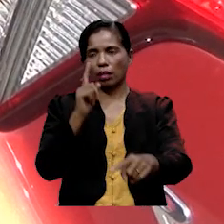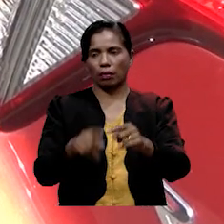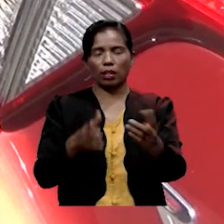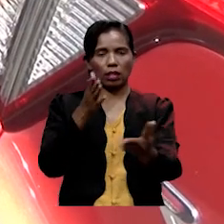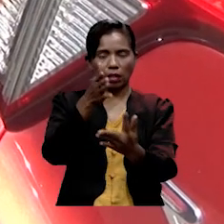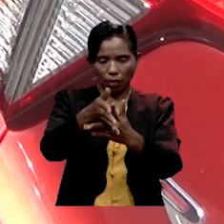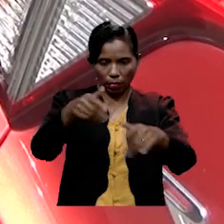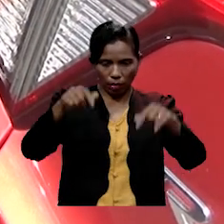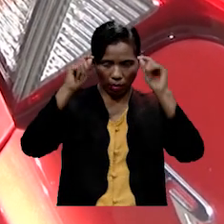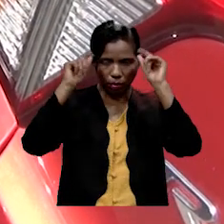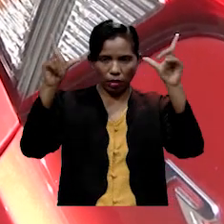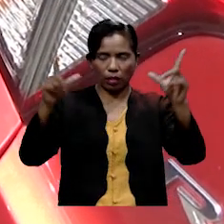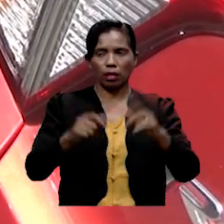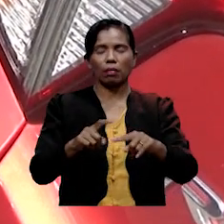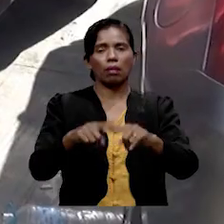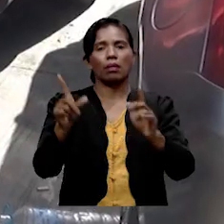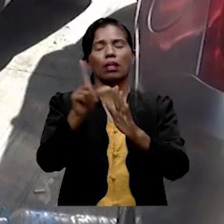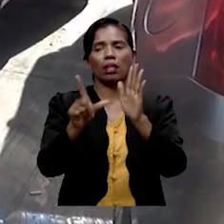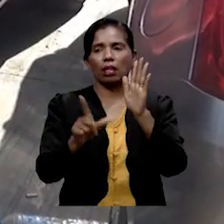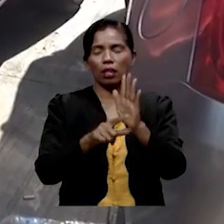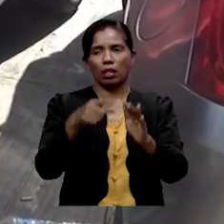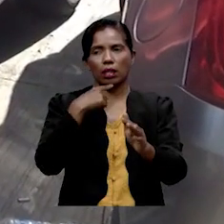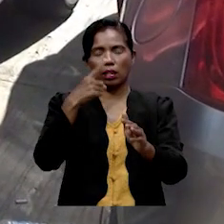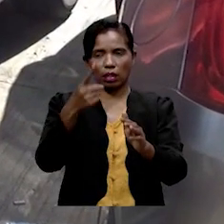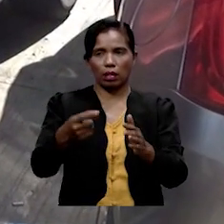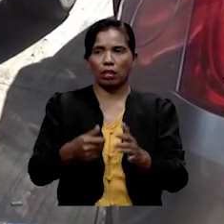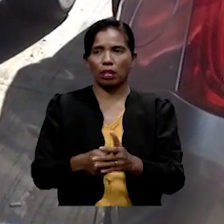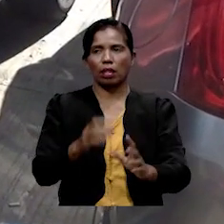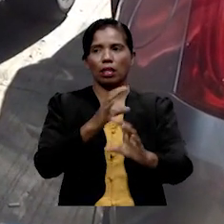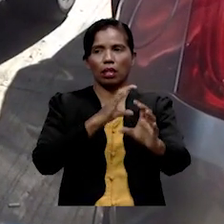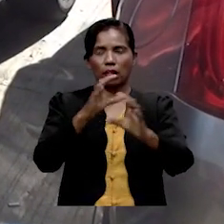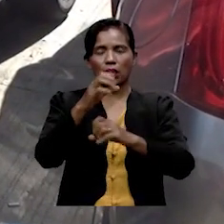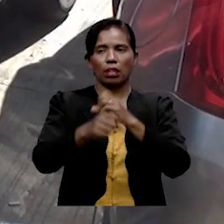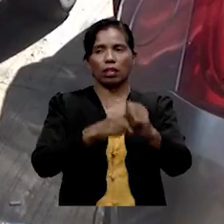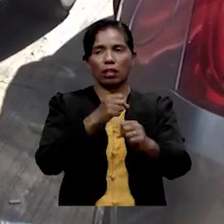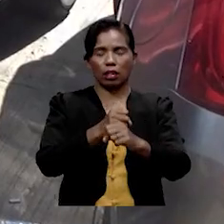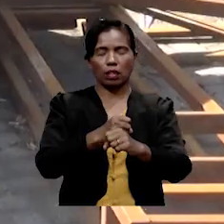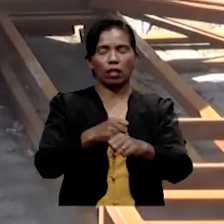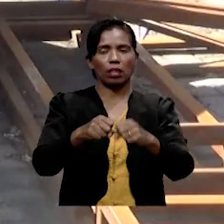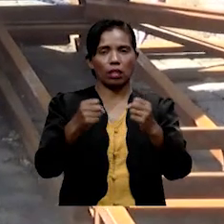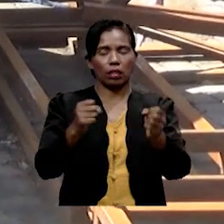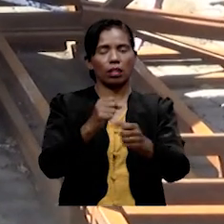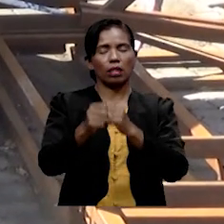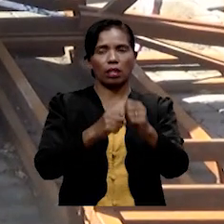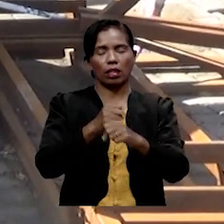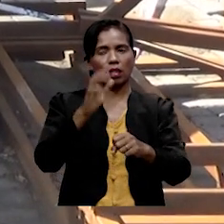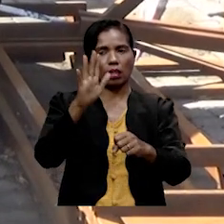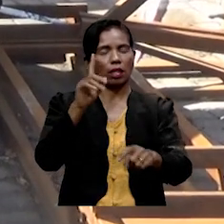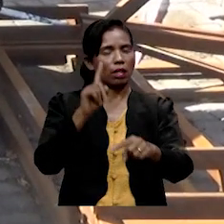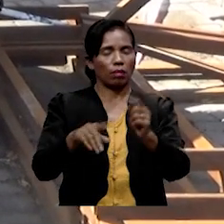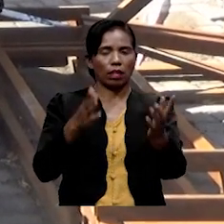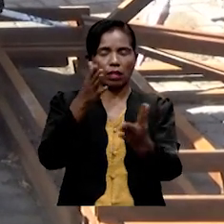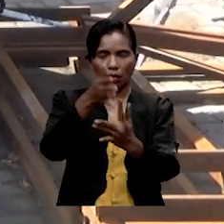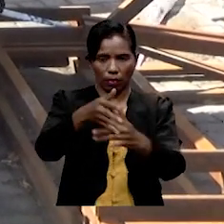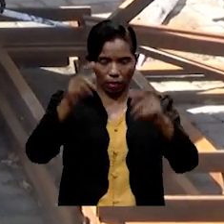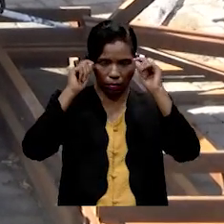mai Timur Leste. Mai be dekretu lei nei hateten det katak, kareta nebe tinan produsaun li ona tinan lima, labele tama mai Timor